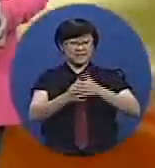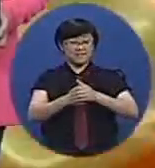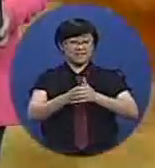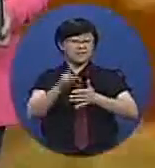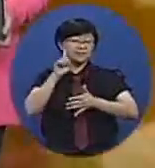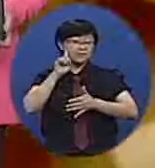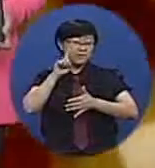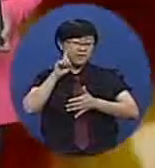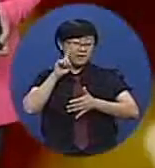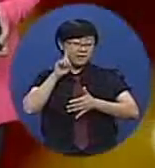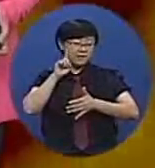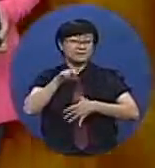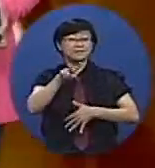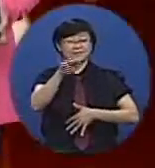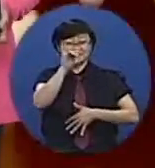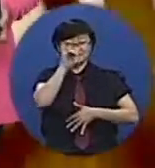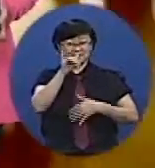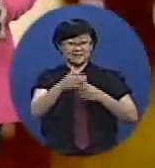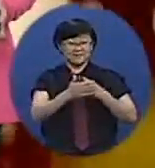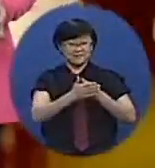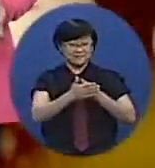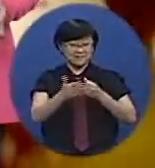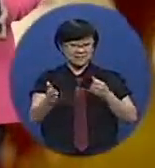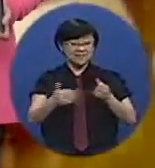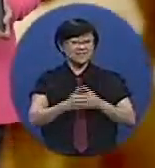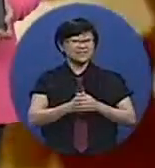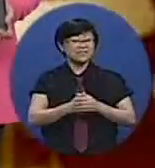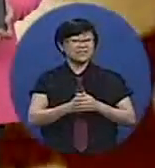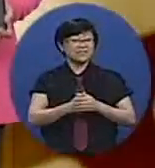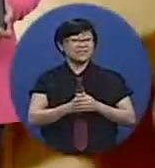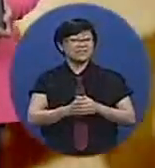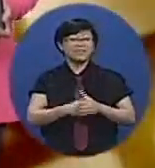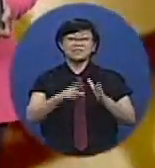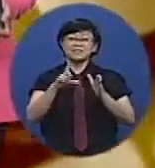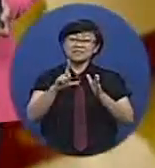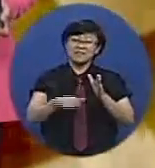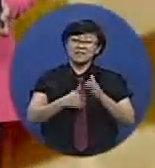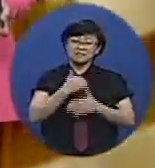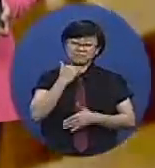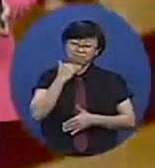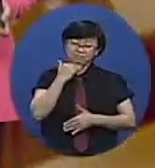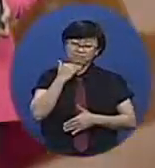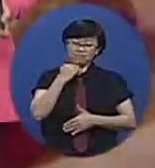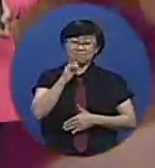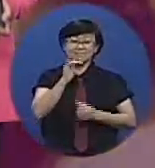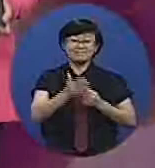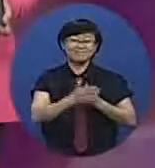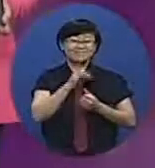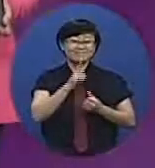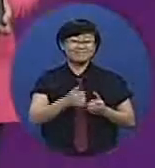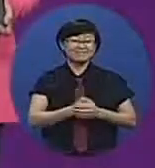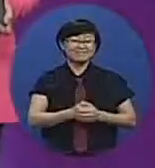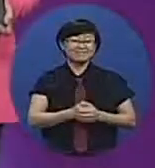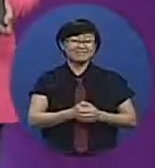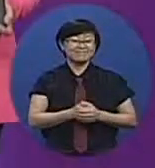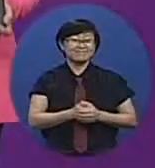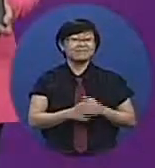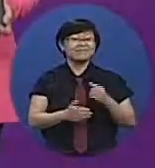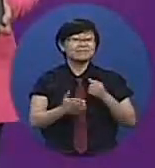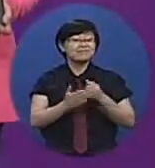매일 보고 있어요. 네. 네. 그래가지고 요 시간만 되면 기다려지고. 네. 아유.